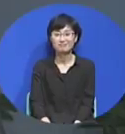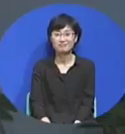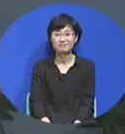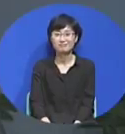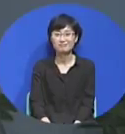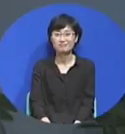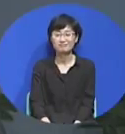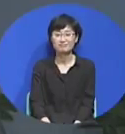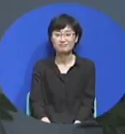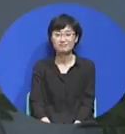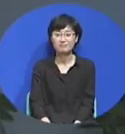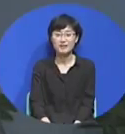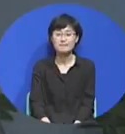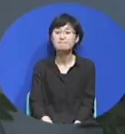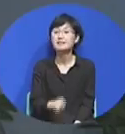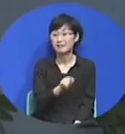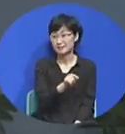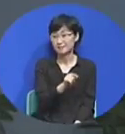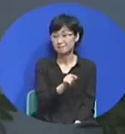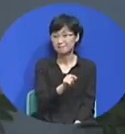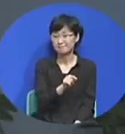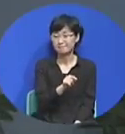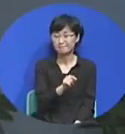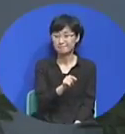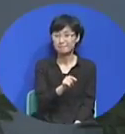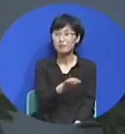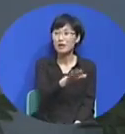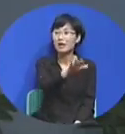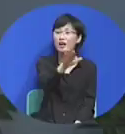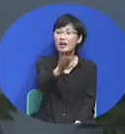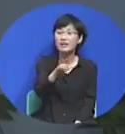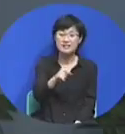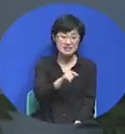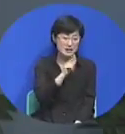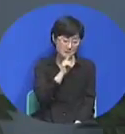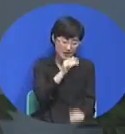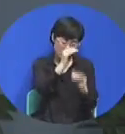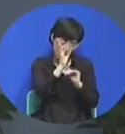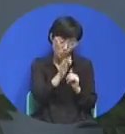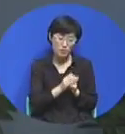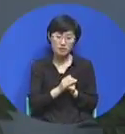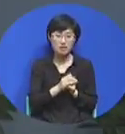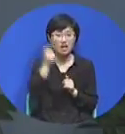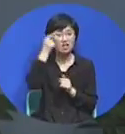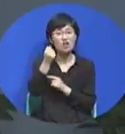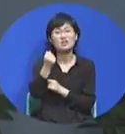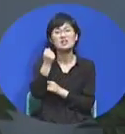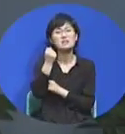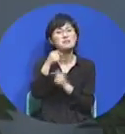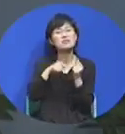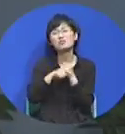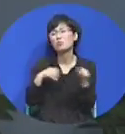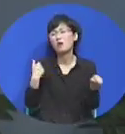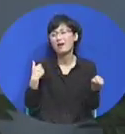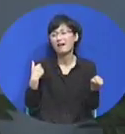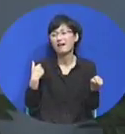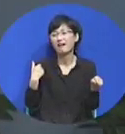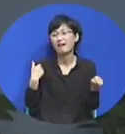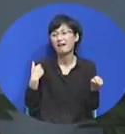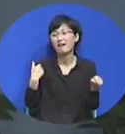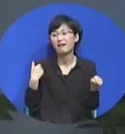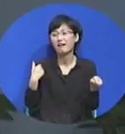그렇게 참 우리가 가지고 있는 영적 배경이 뭐냐에 따라서 달라지는